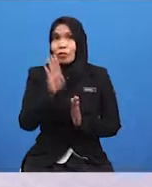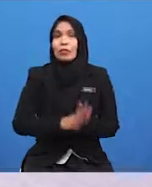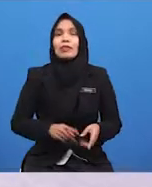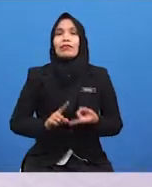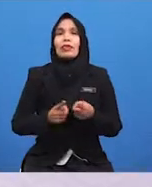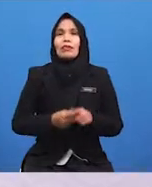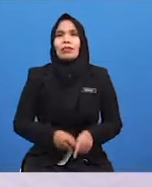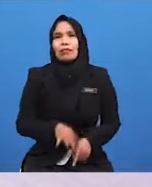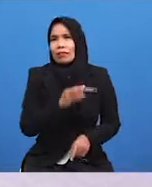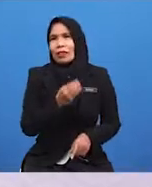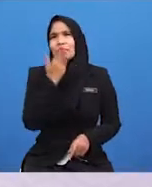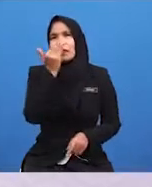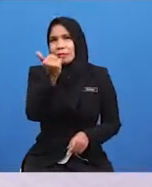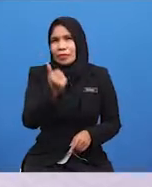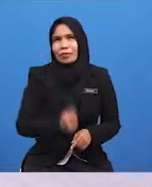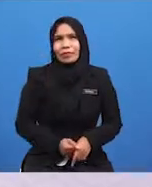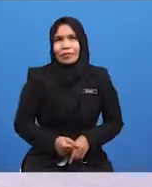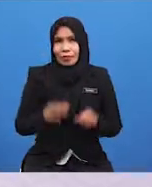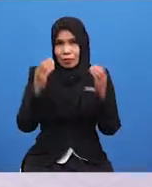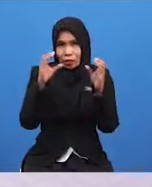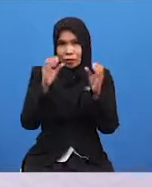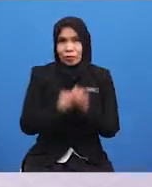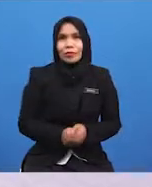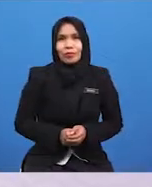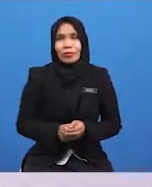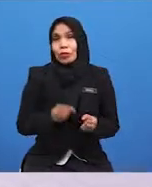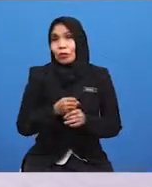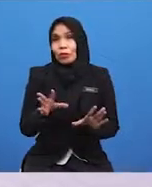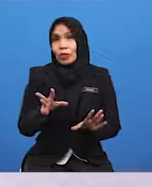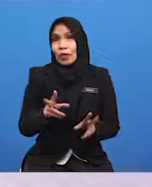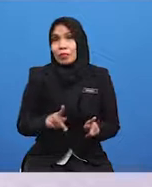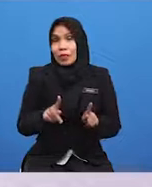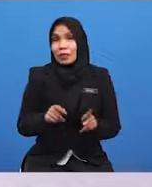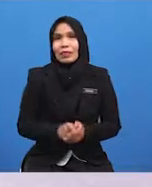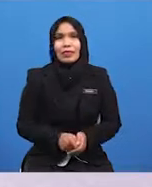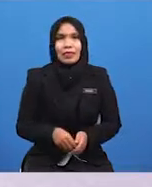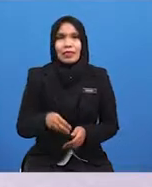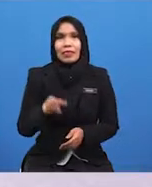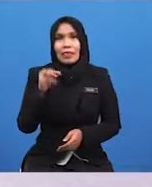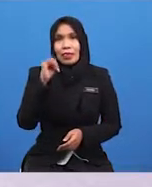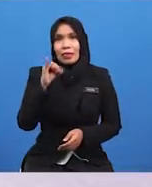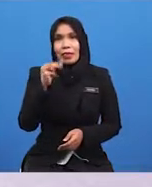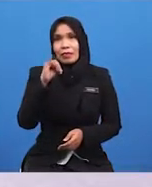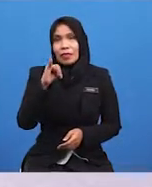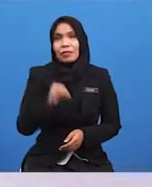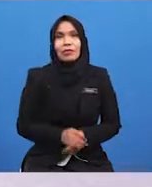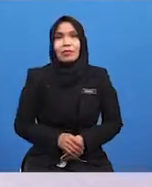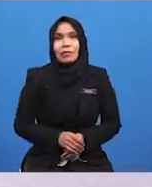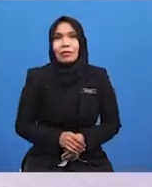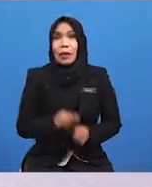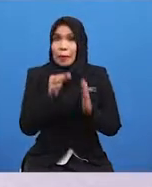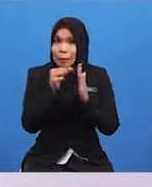mengapa chegou sudah pastinya Mimi pilih murid yang